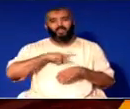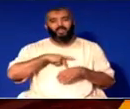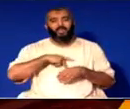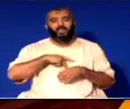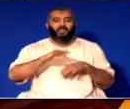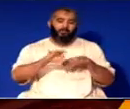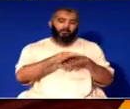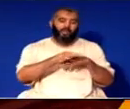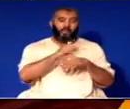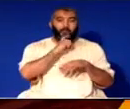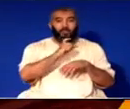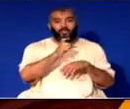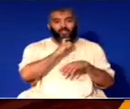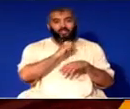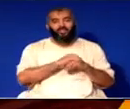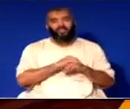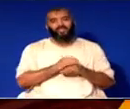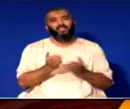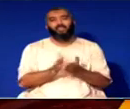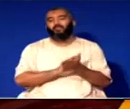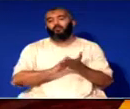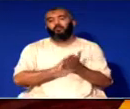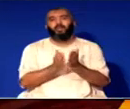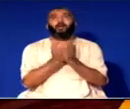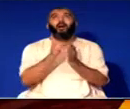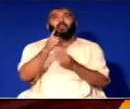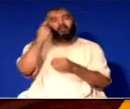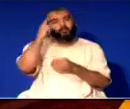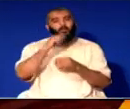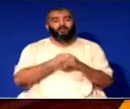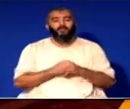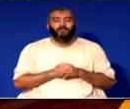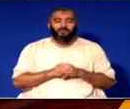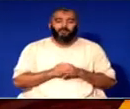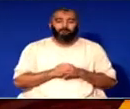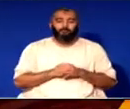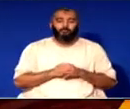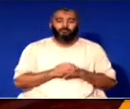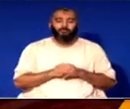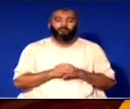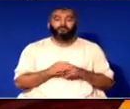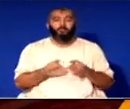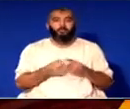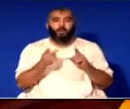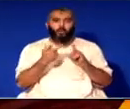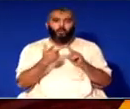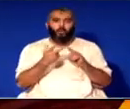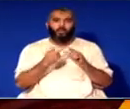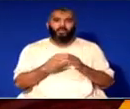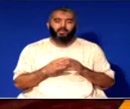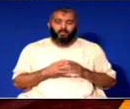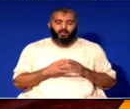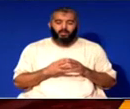إلى سن الزواج وبارك الله فيكم. وأمر آخر، سؤال أخير أرجو منكم أن تتقبلوا